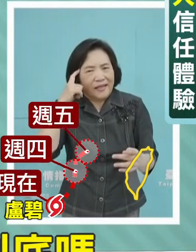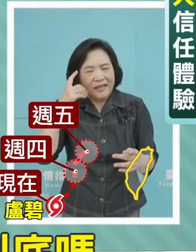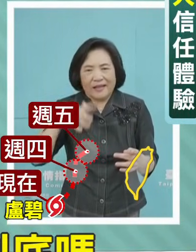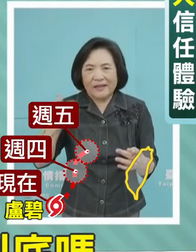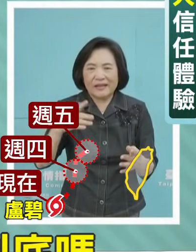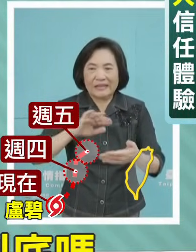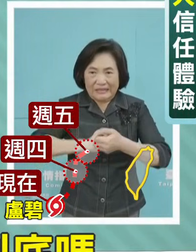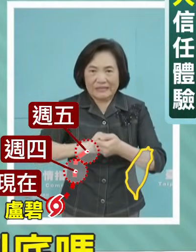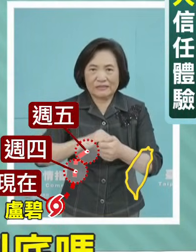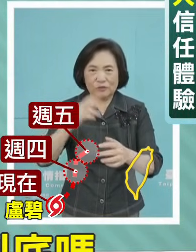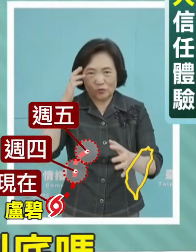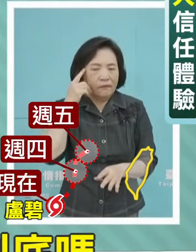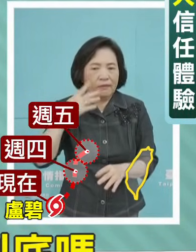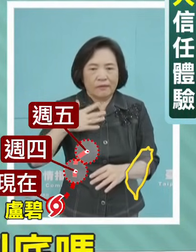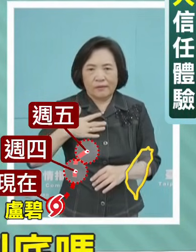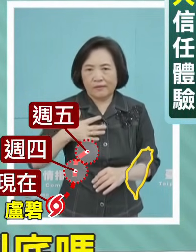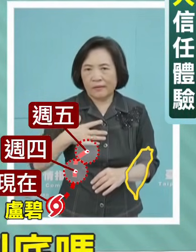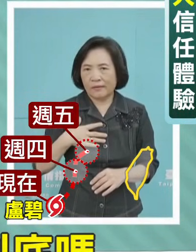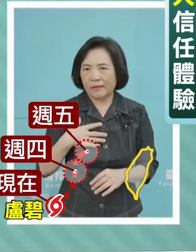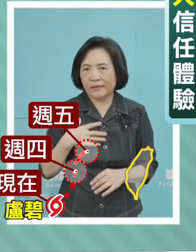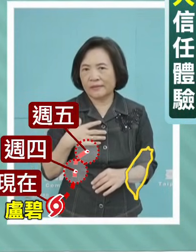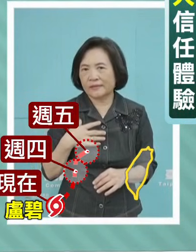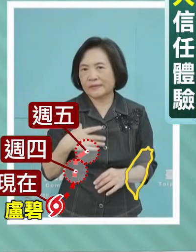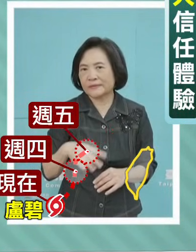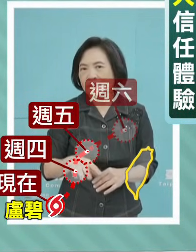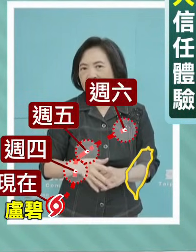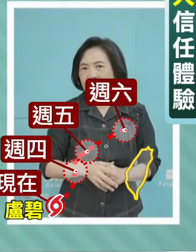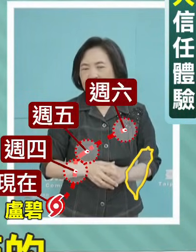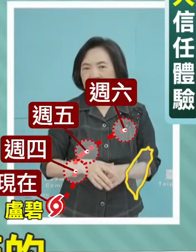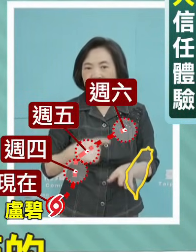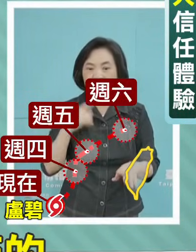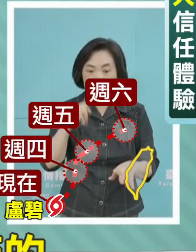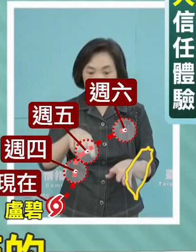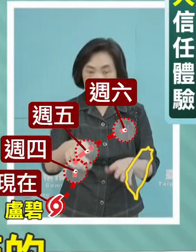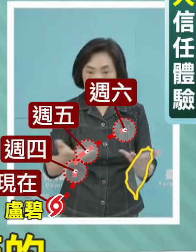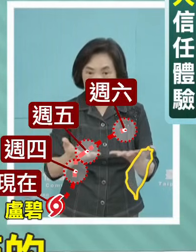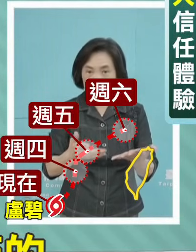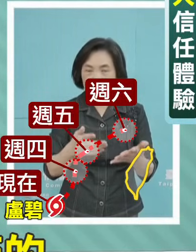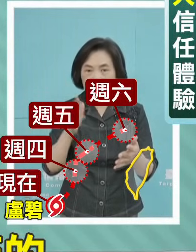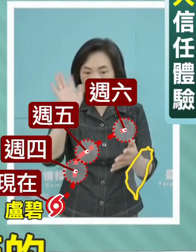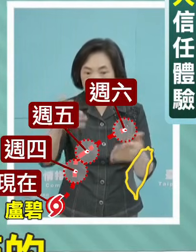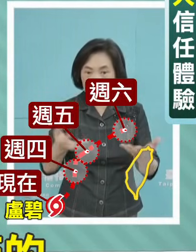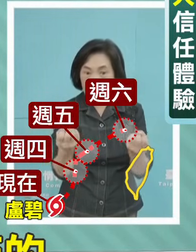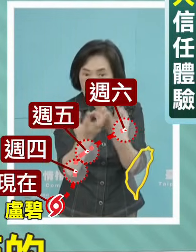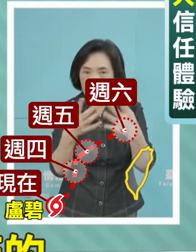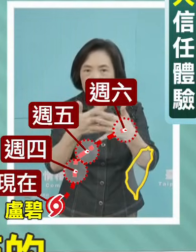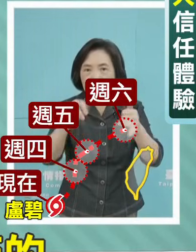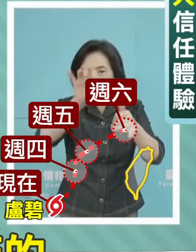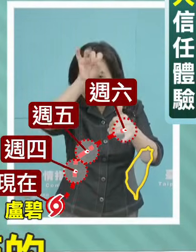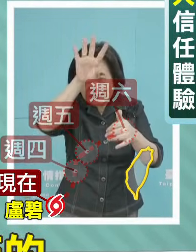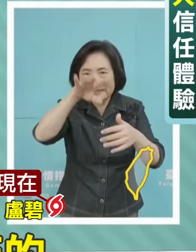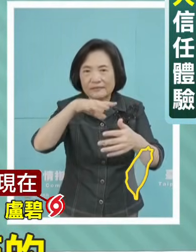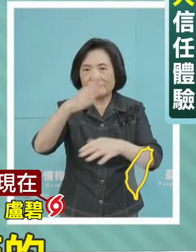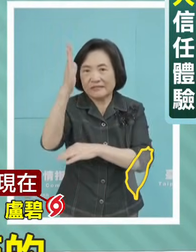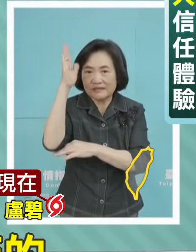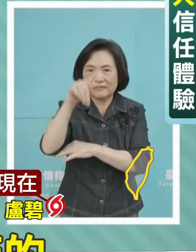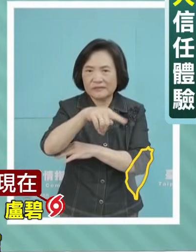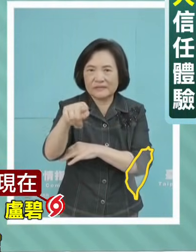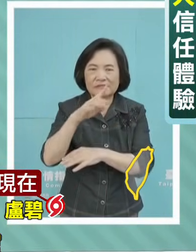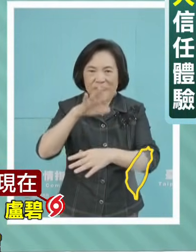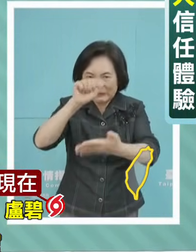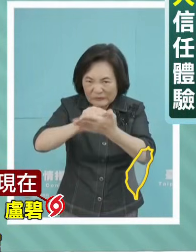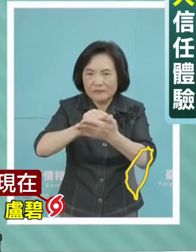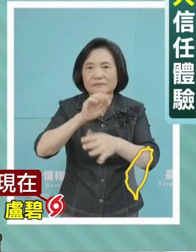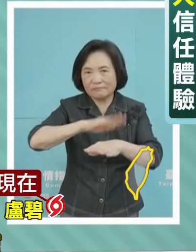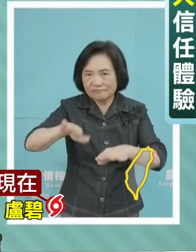有必要这样硬干到底吗？我认为这件事情以后会记在民进党政府的，这是一笔